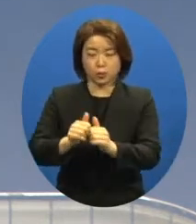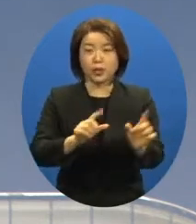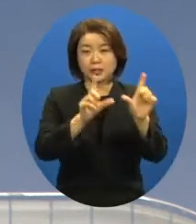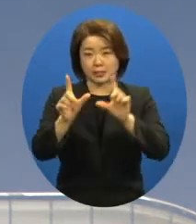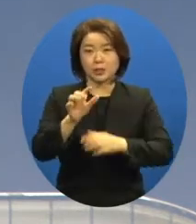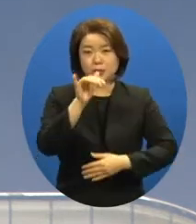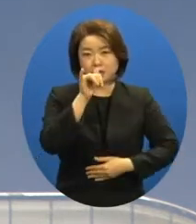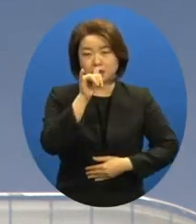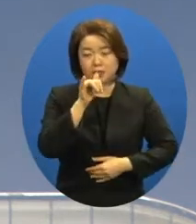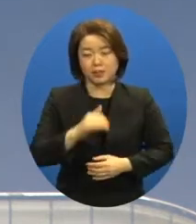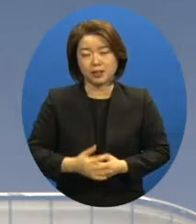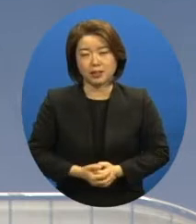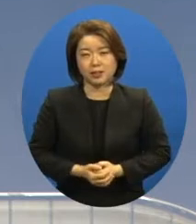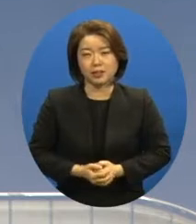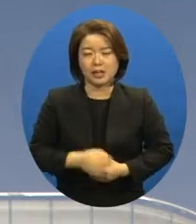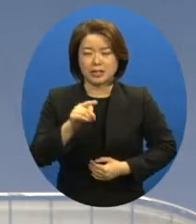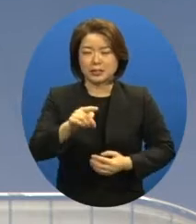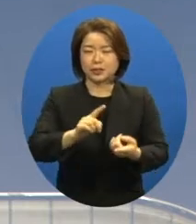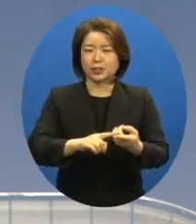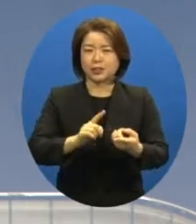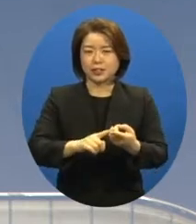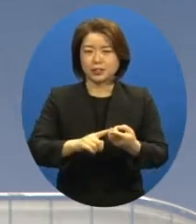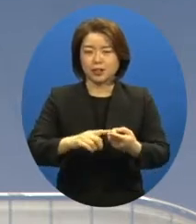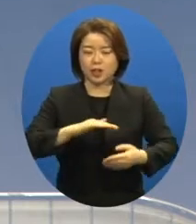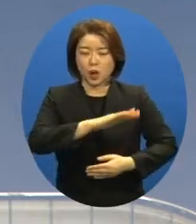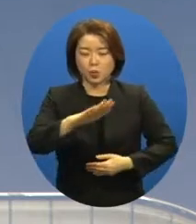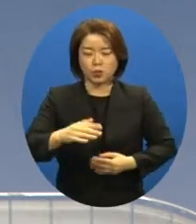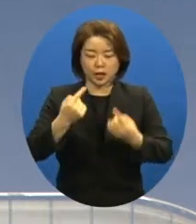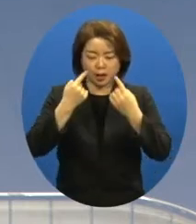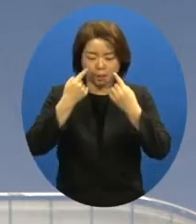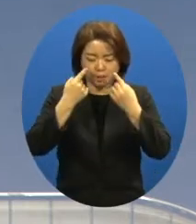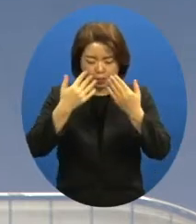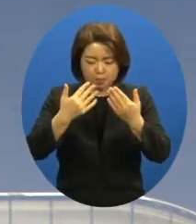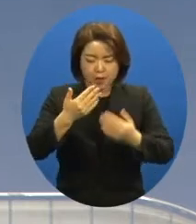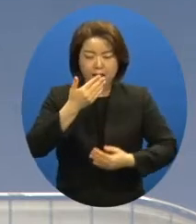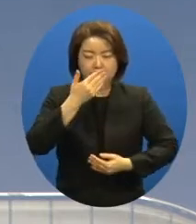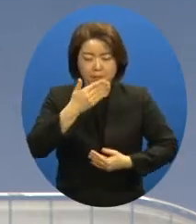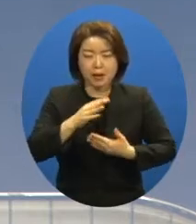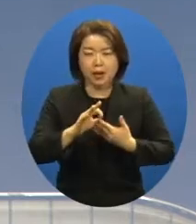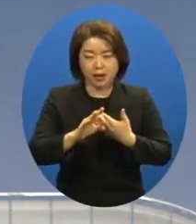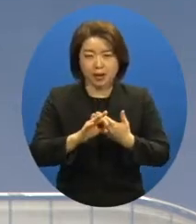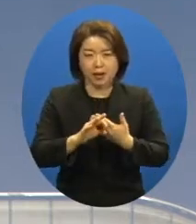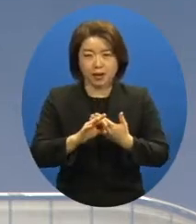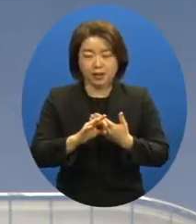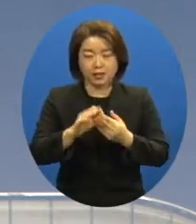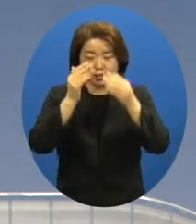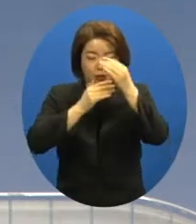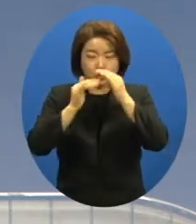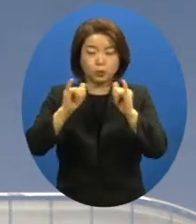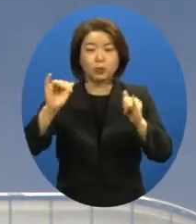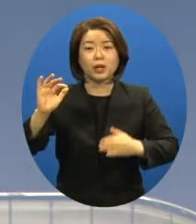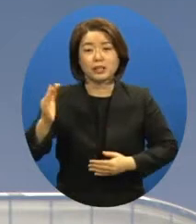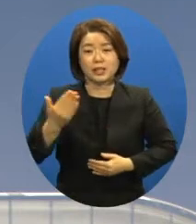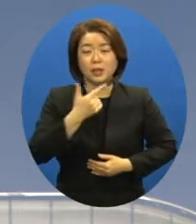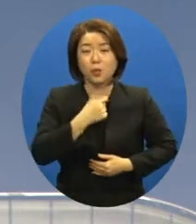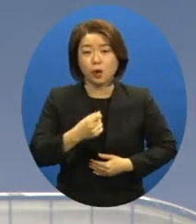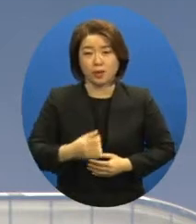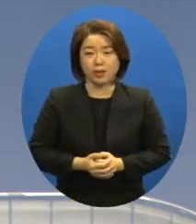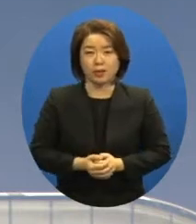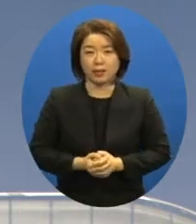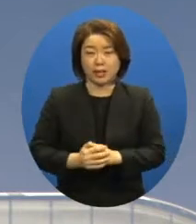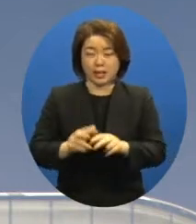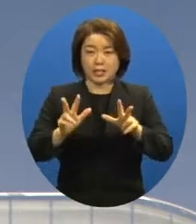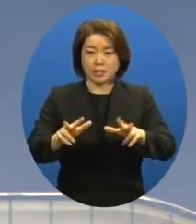있습니다. 그 점에 대해서 우리가 분명할 수 있는 성도가 되기를 원하시는 겁니다. 지금이야말로